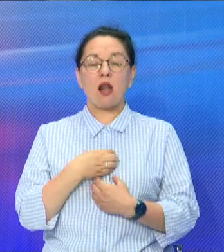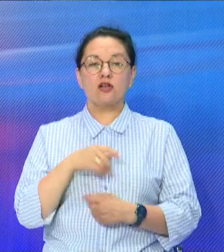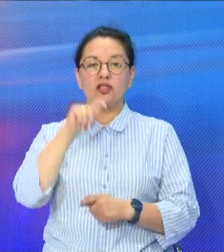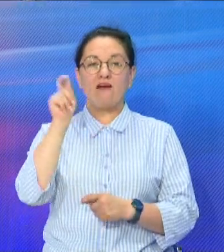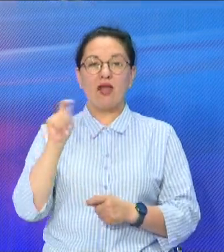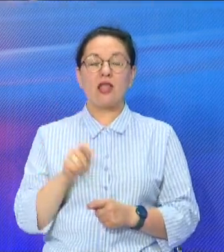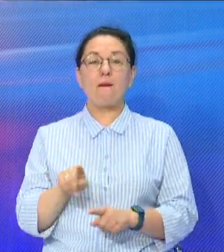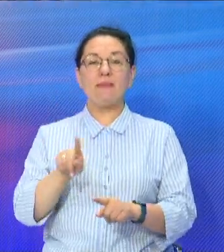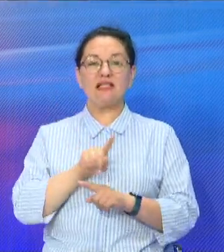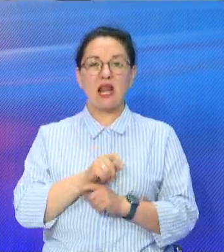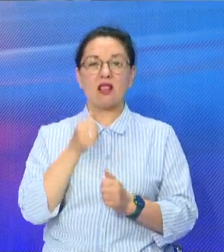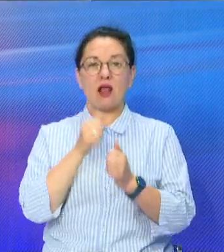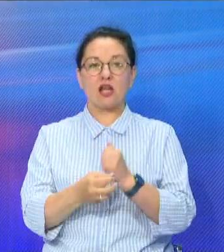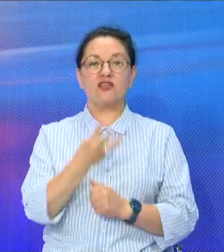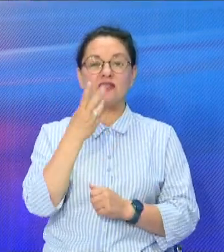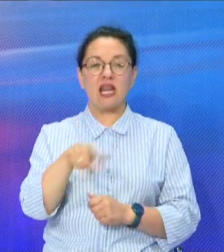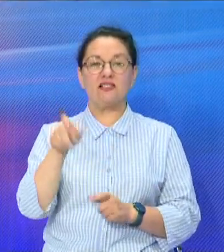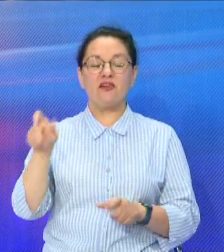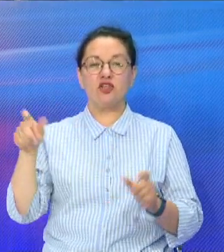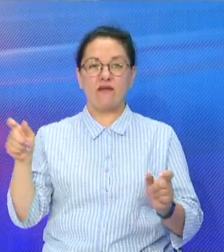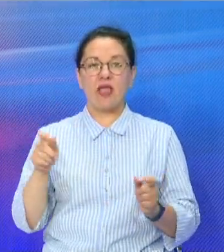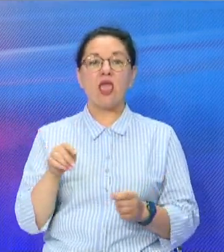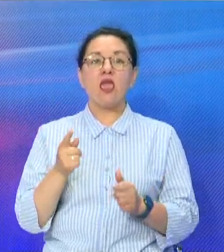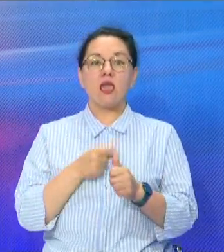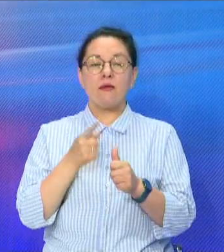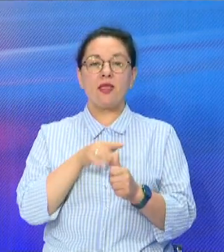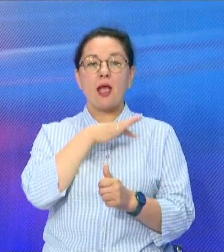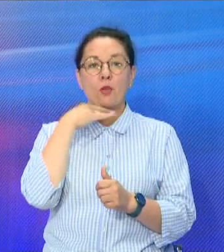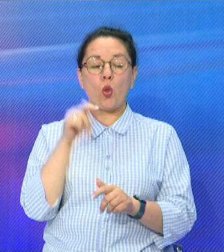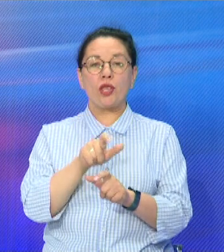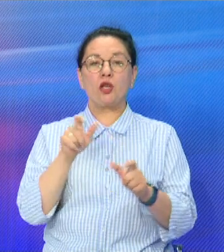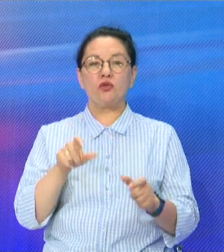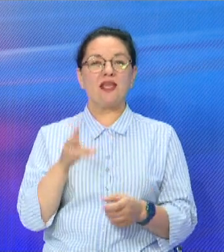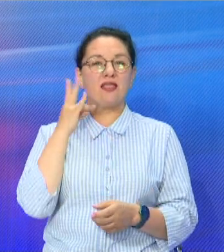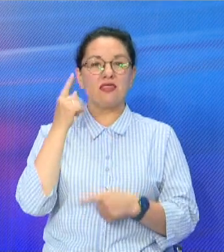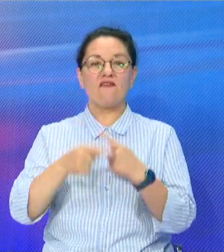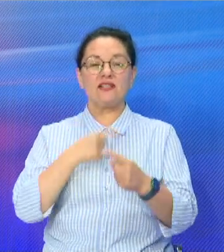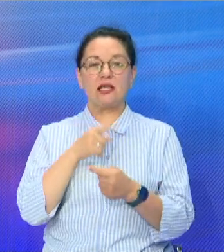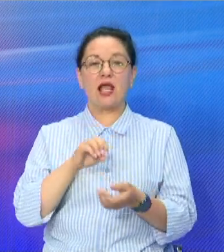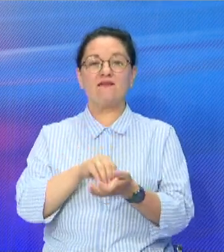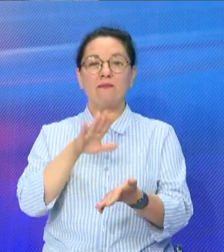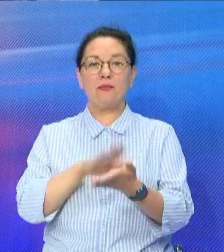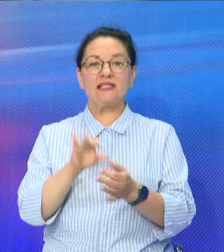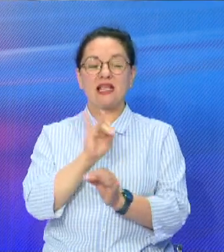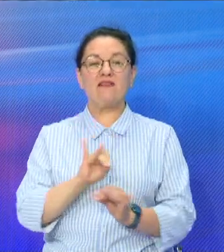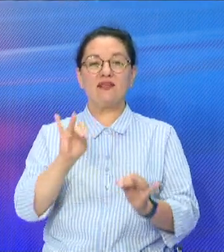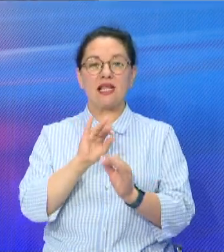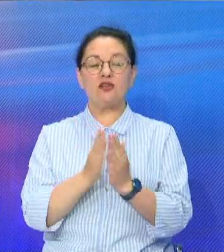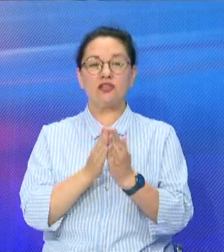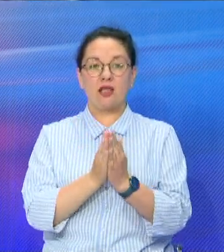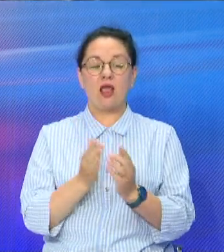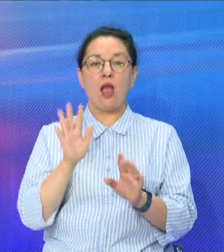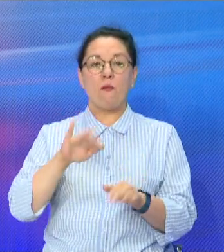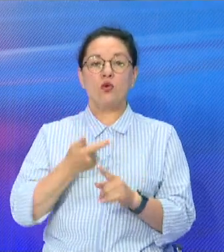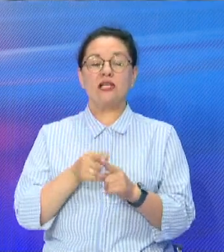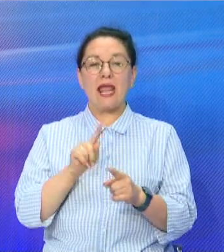кожа на 3 своего же хара имен и многих наших своей ценников назад был вписан в историю подвиг героев захава